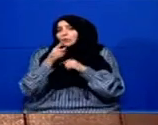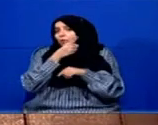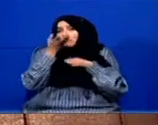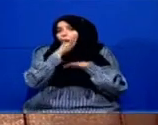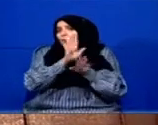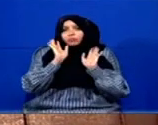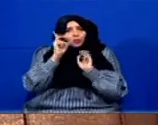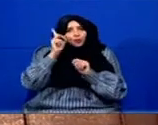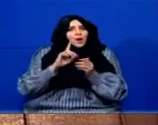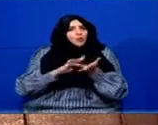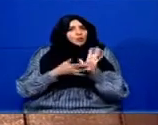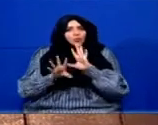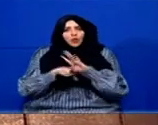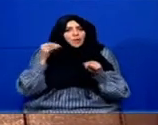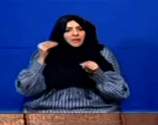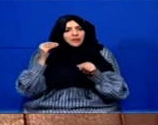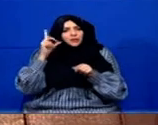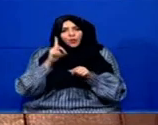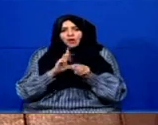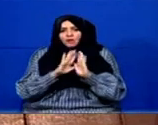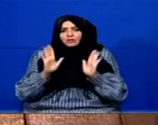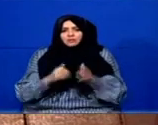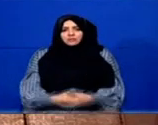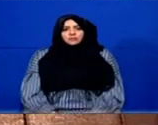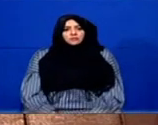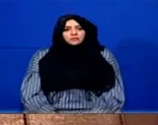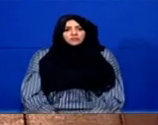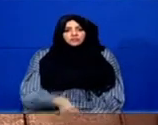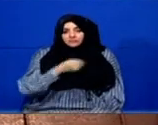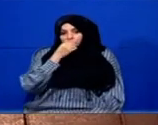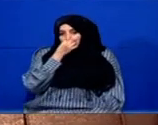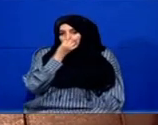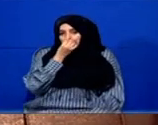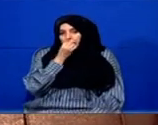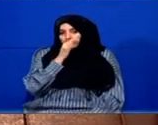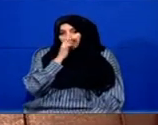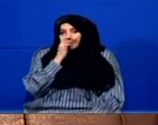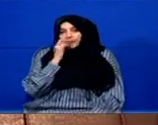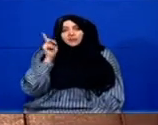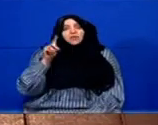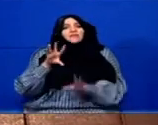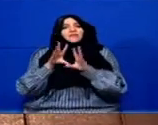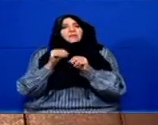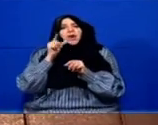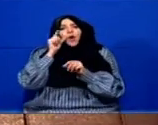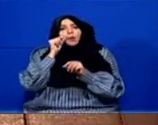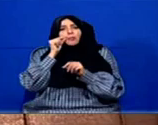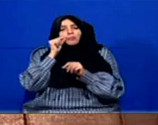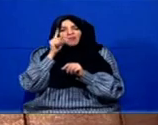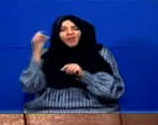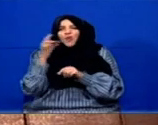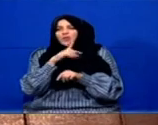كل الحقوق الشرعيه والقانونيه اما اهله الرافضون ربي